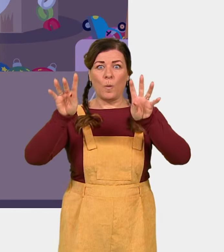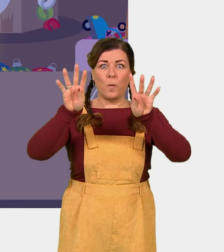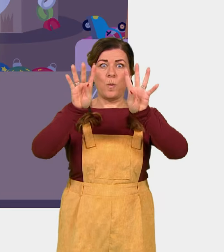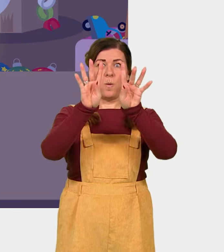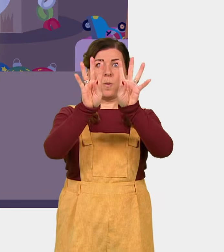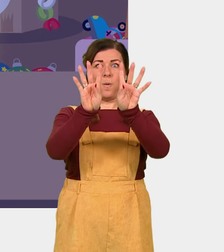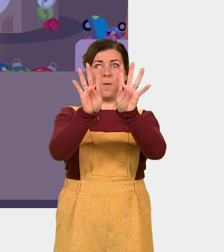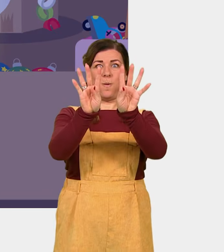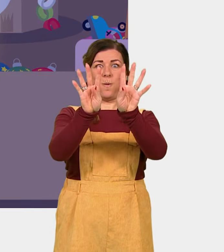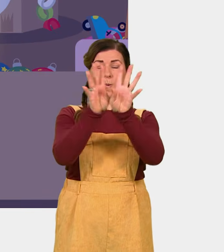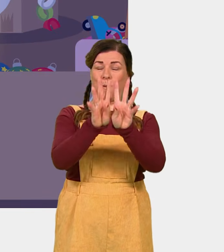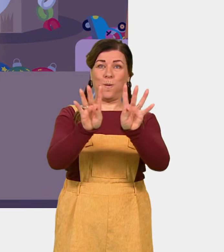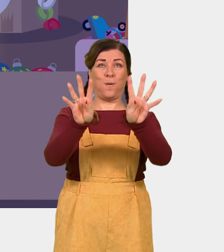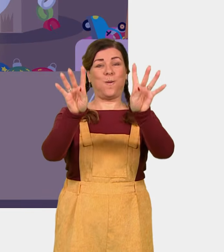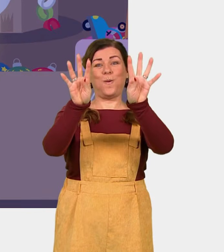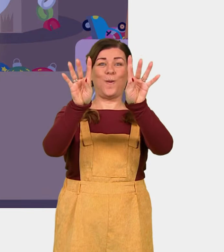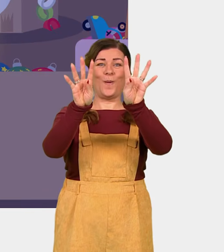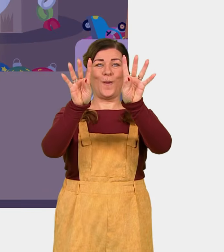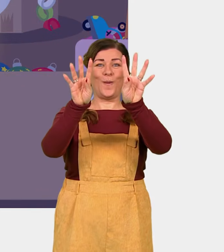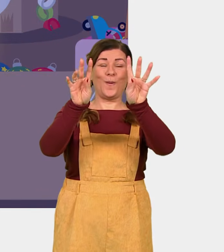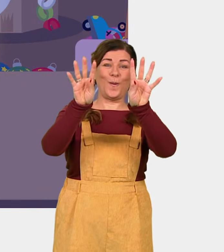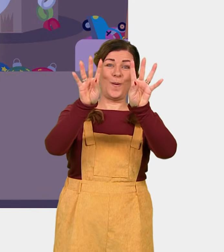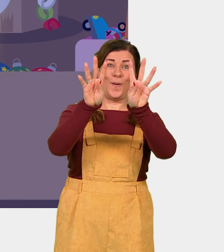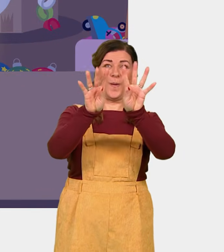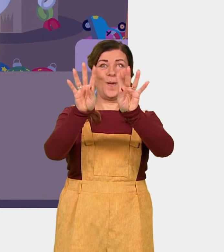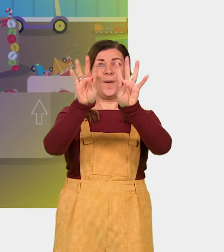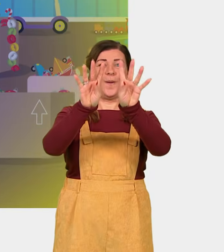un, goleuodd y canwyllau ar y